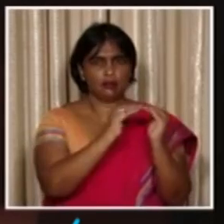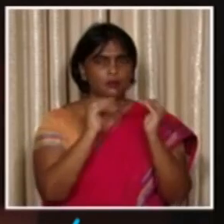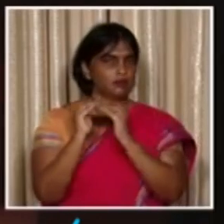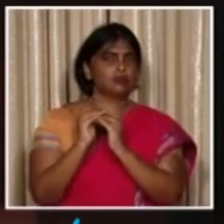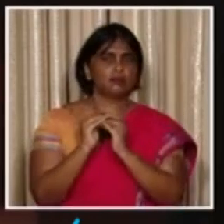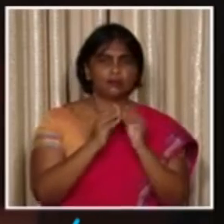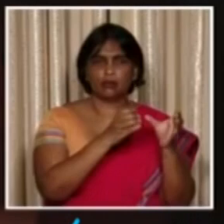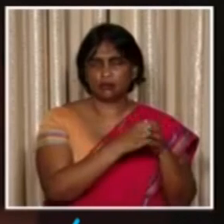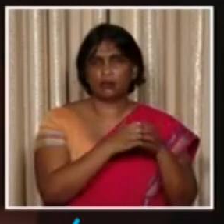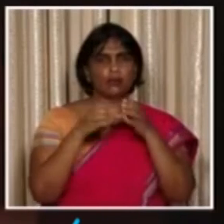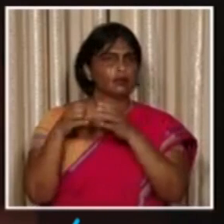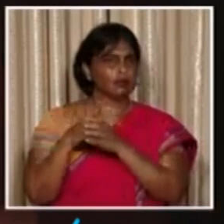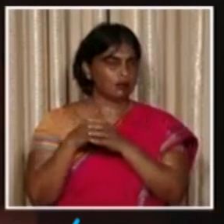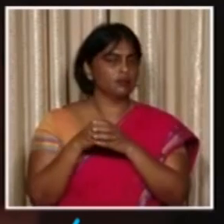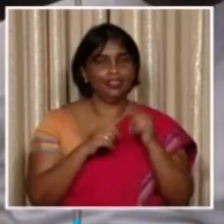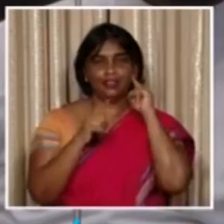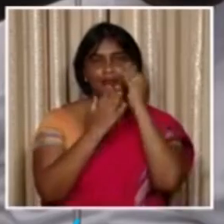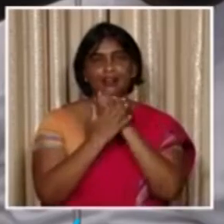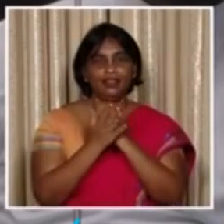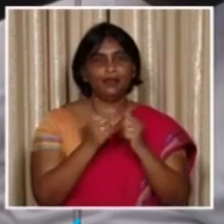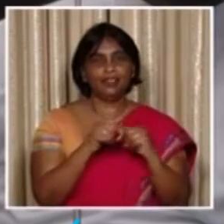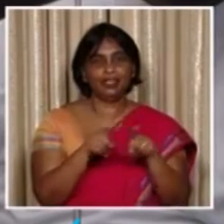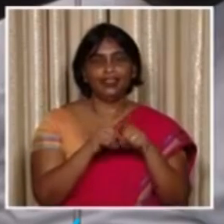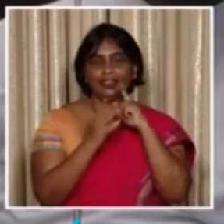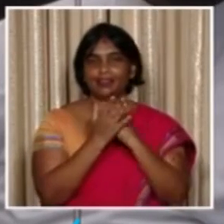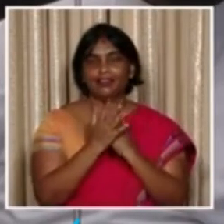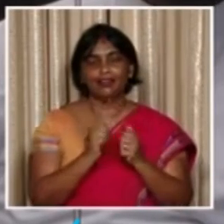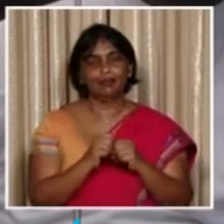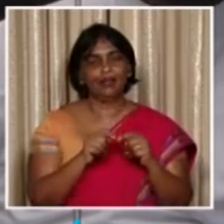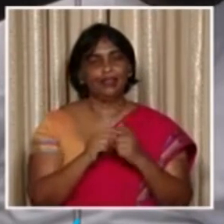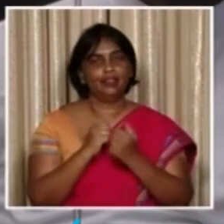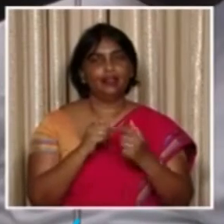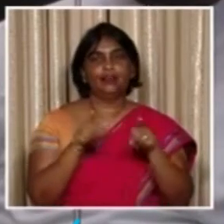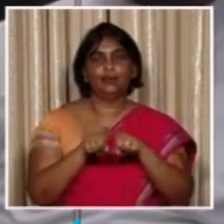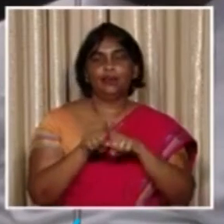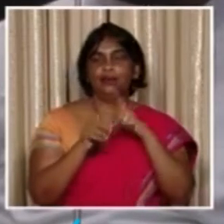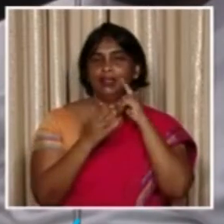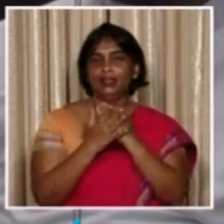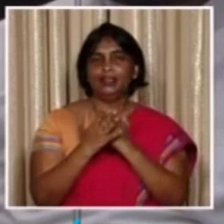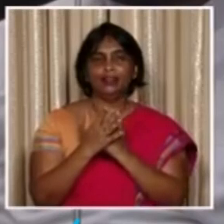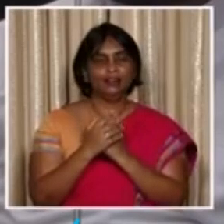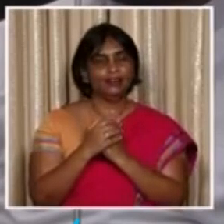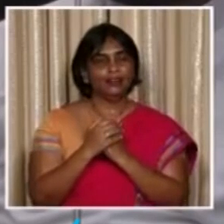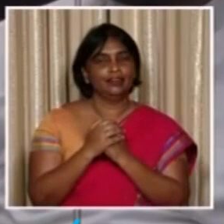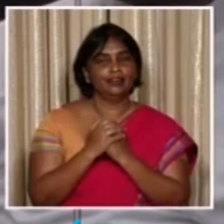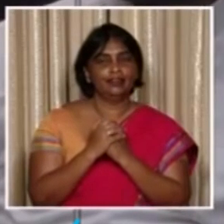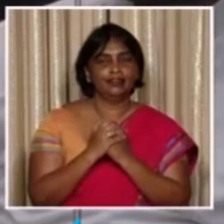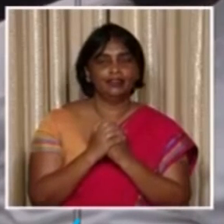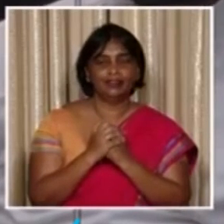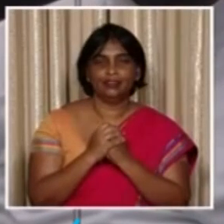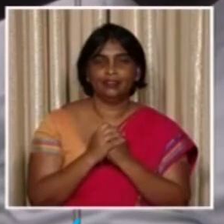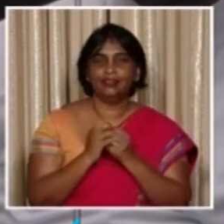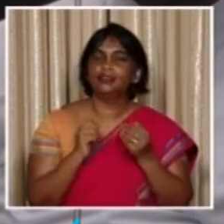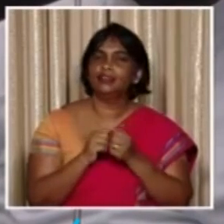Democratic පක්ෂයනුත් Republican පක්ෂයනුත් සමසමව ඒ මොකද මේ මම ඒ කාඩිනල් උන්නාන්සේ දරපු මතය එහෙමනේ I am not of the same stance